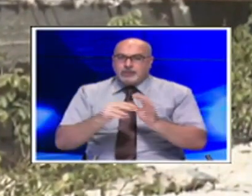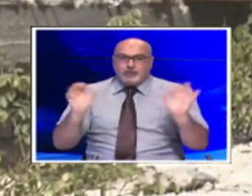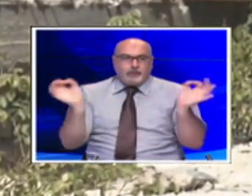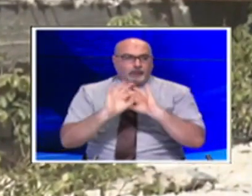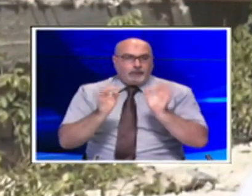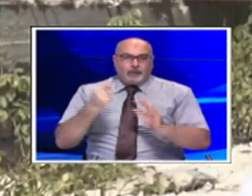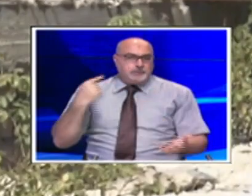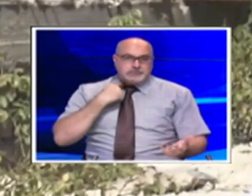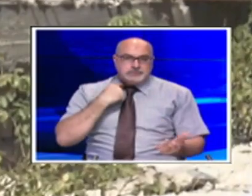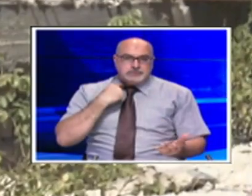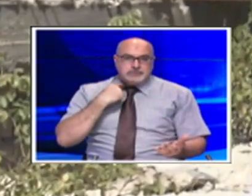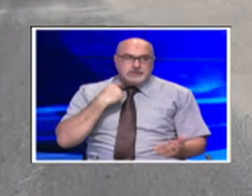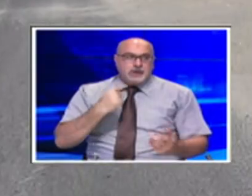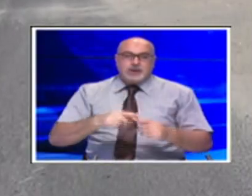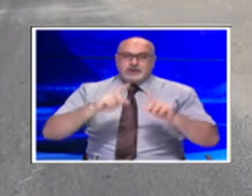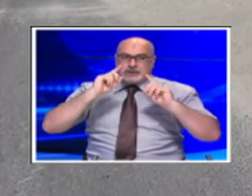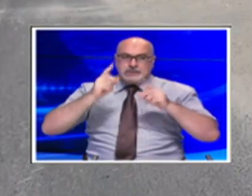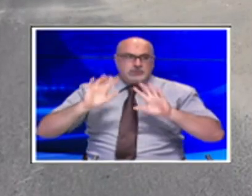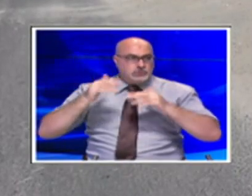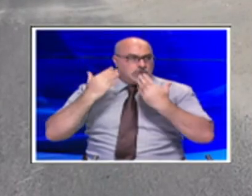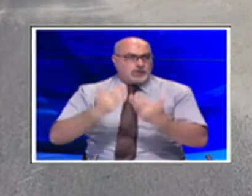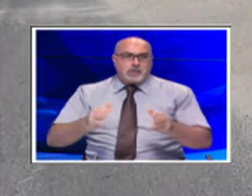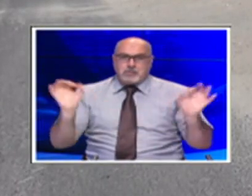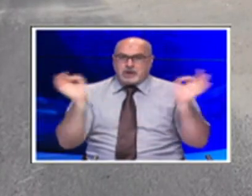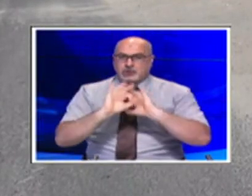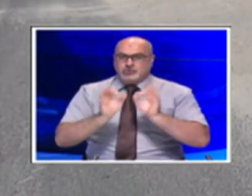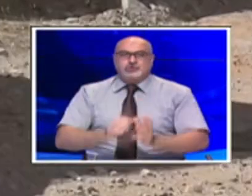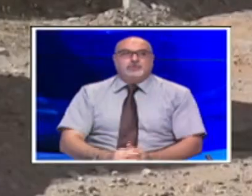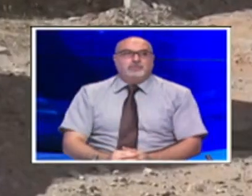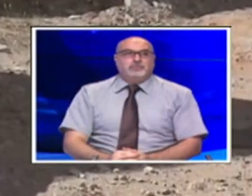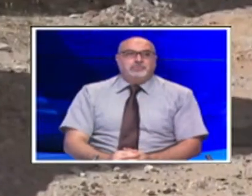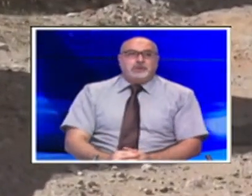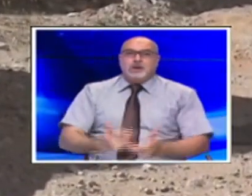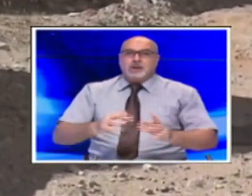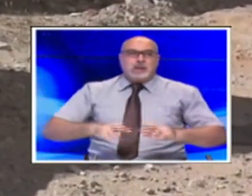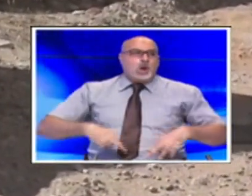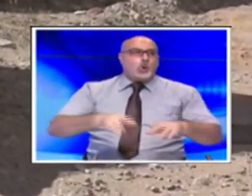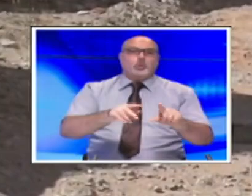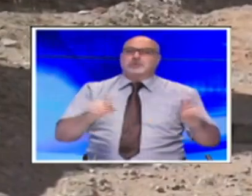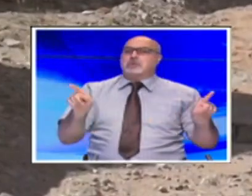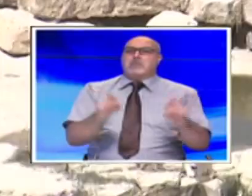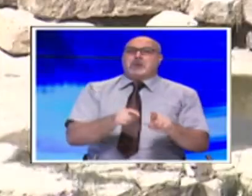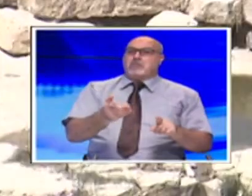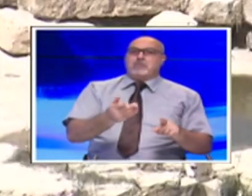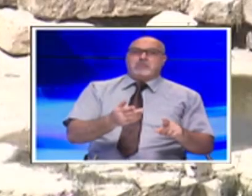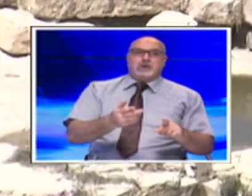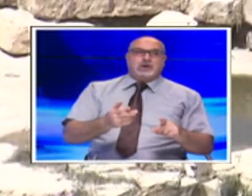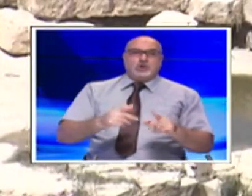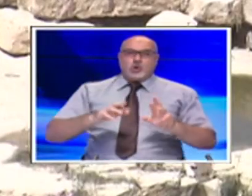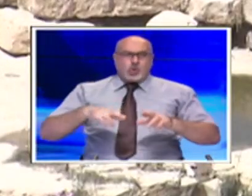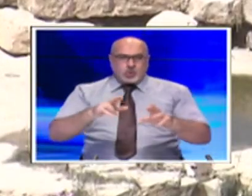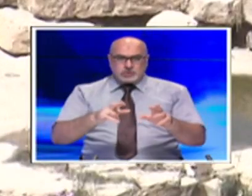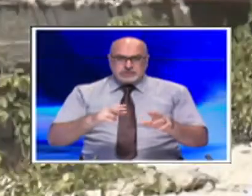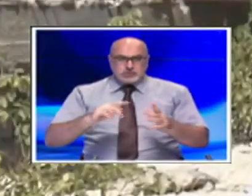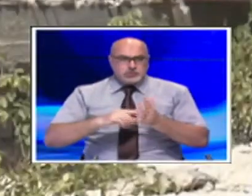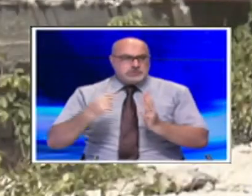مازالت ما انطلقتش. قضيه الكهرباء لحد الساعه ما عندناش الكهرباء. قضيه الطرقات المسار كاكتوب ما عندناش طريق يوصل قد